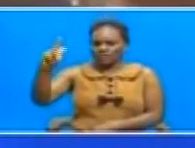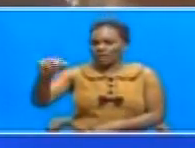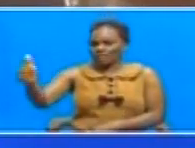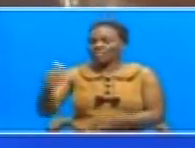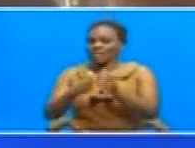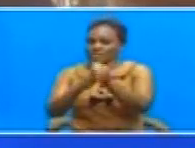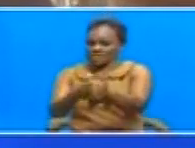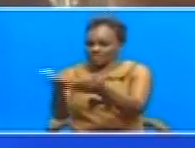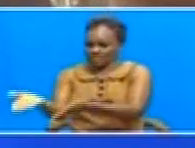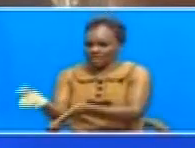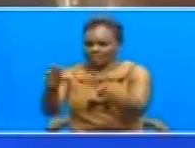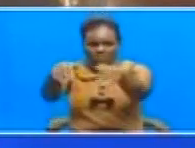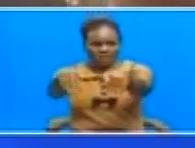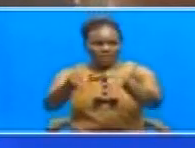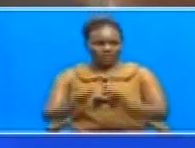viongozi wengine.